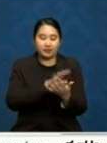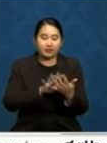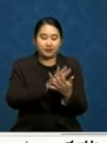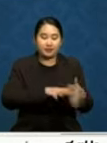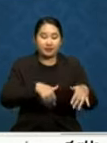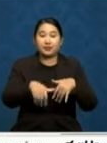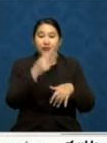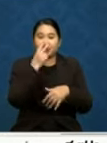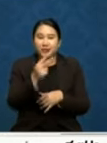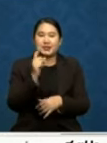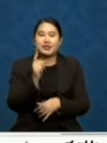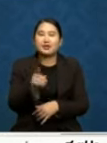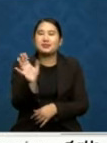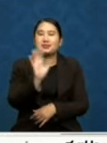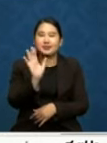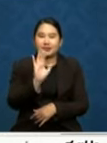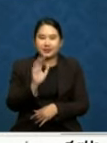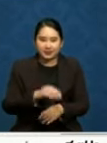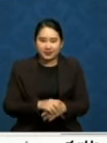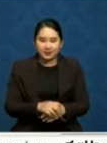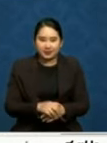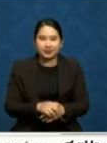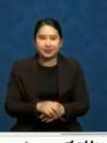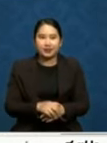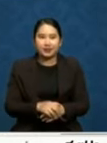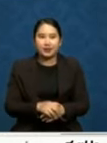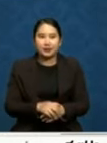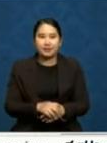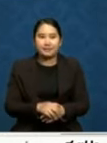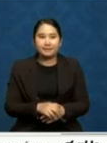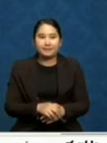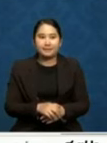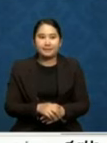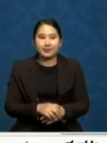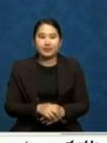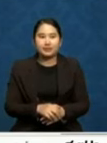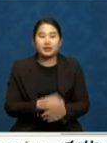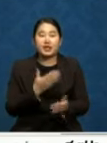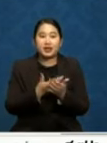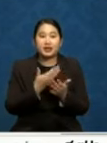ว่ามันไม่ได้จริงเสมอไปหรอกนะครับท่านครับแล้วก็